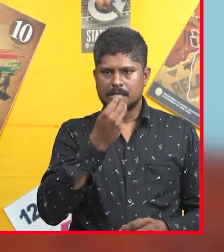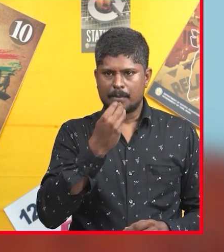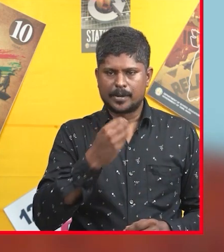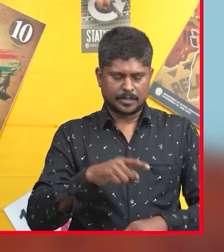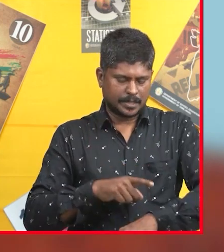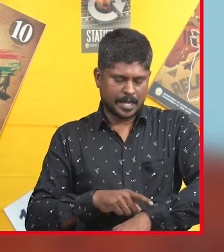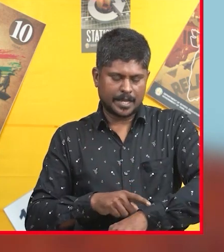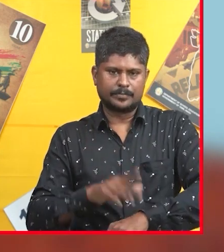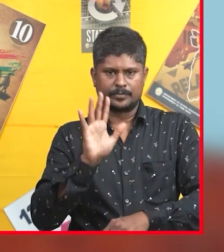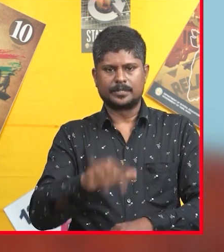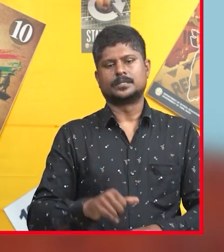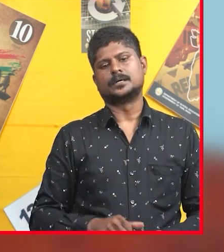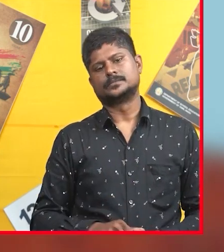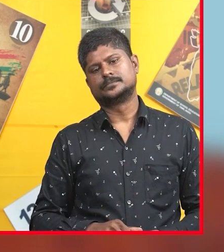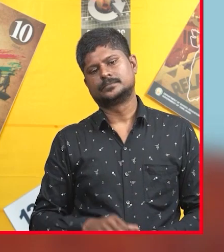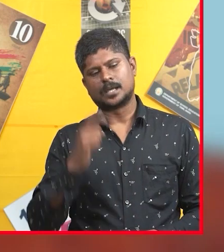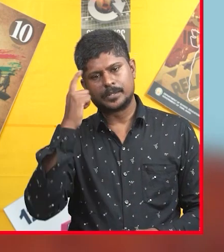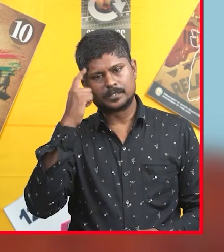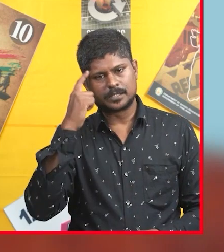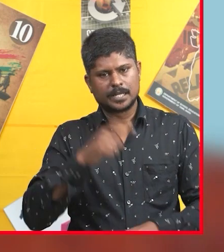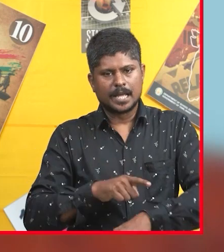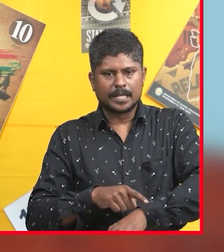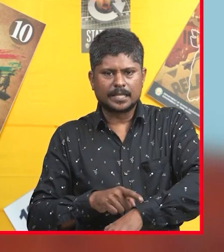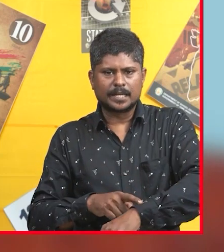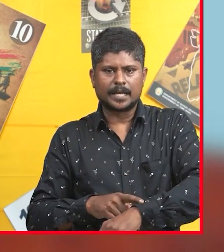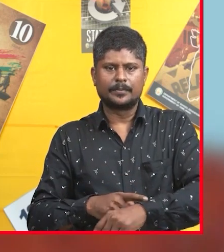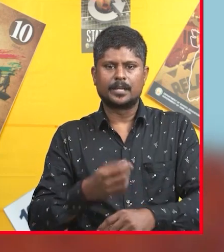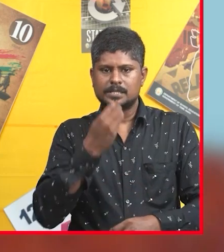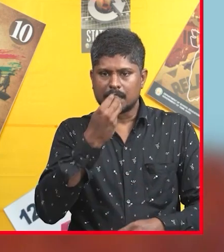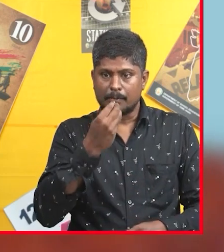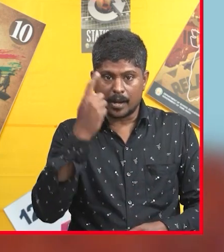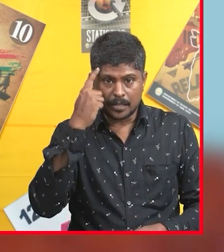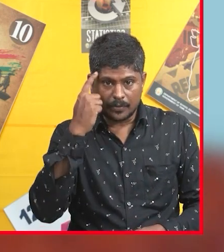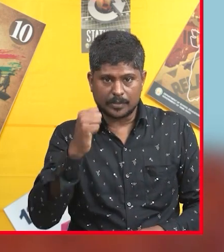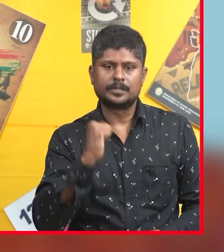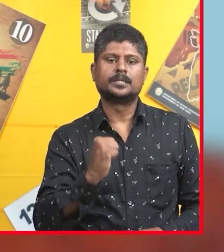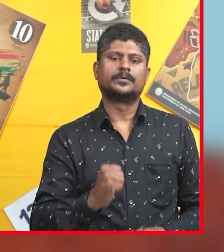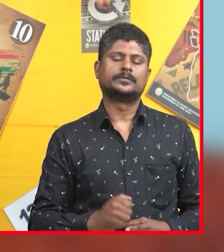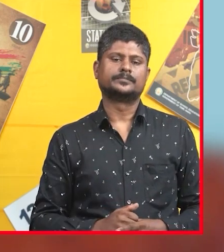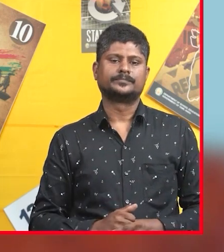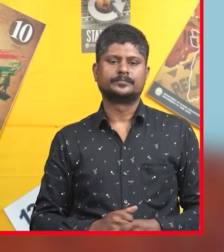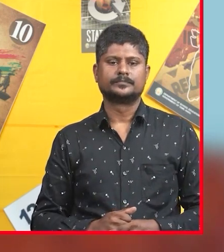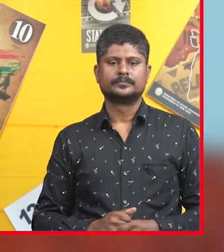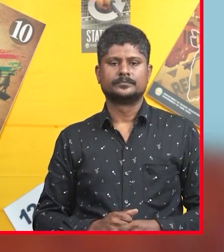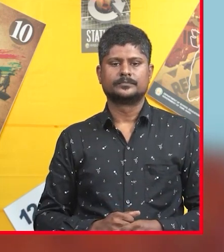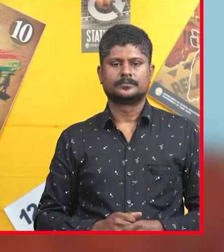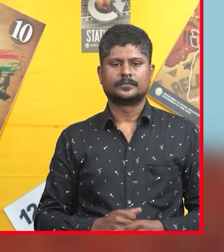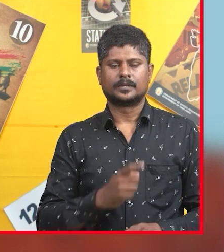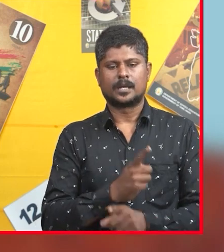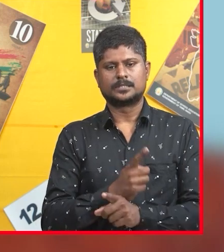நேரம் இருக்கா இல்லையா, எந்தெந்த நேரத்துல விருந்தோம்பல் செய்யணும் அப்படிங்கிறதுக்கு ஒரு பாடல் சொல்லியிருக்காரு.